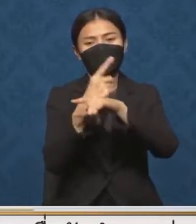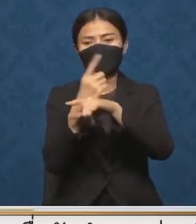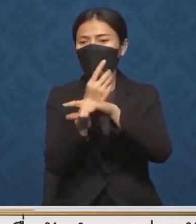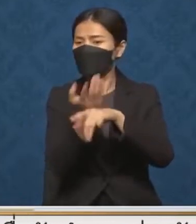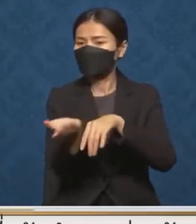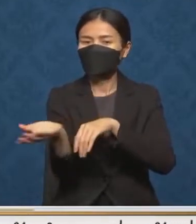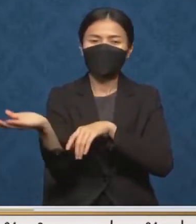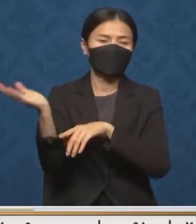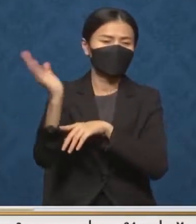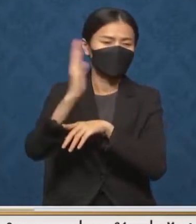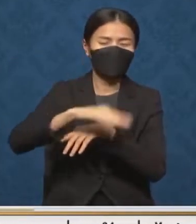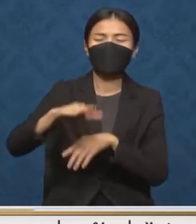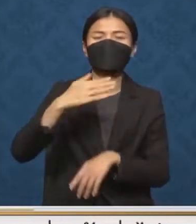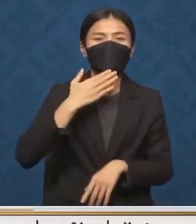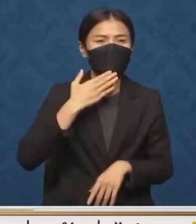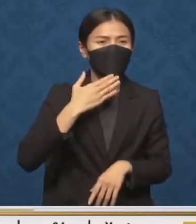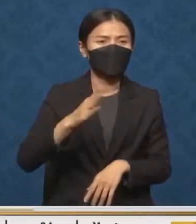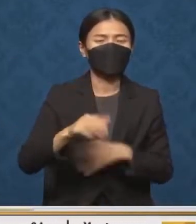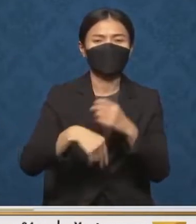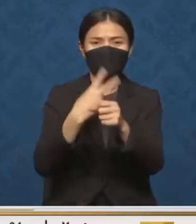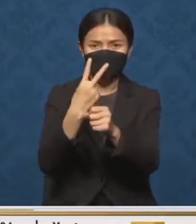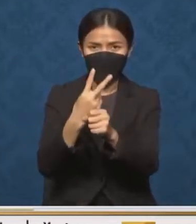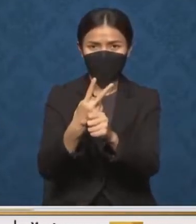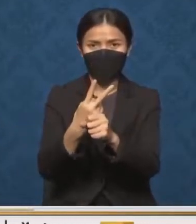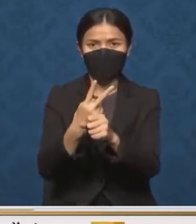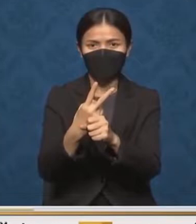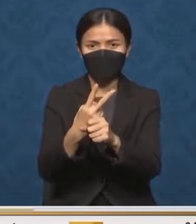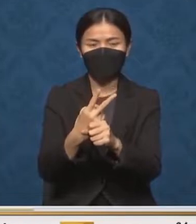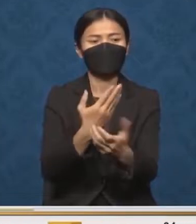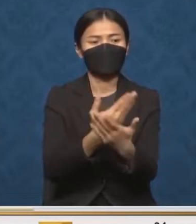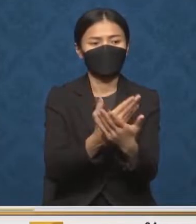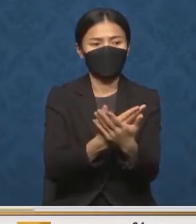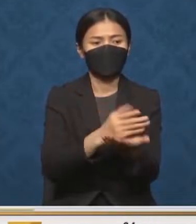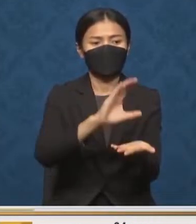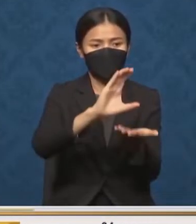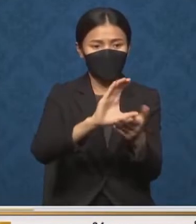ตลอด 2 ปี งบประมาณก้อนนี้ ยใช้ไมหมดเลยครับ